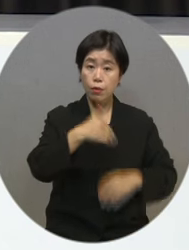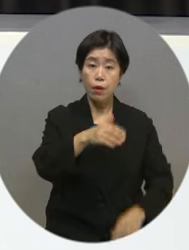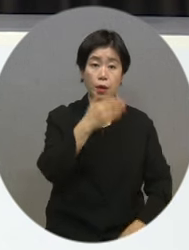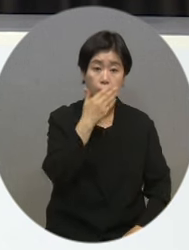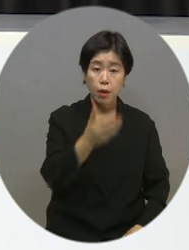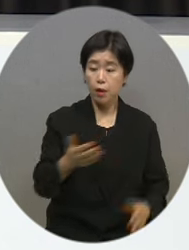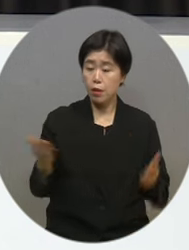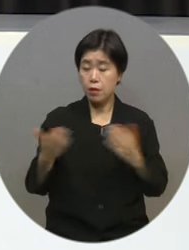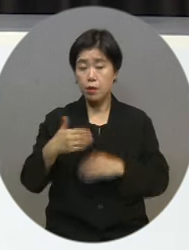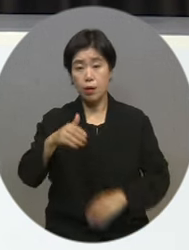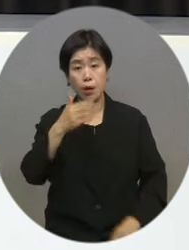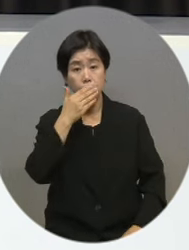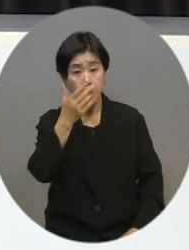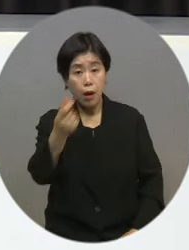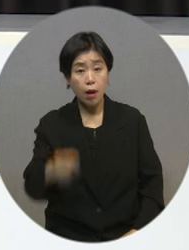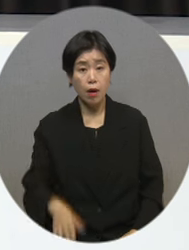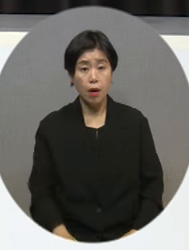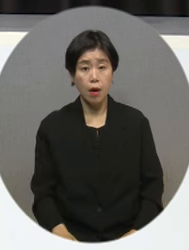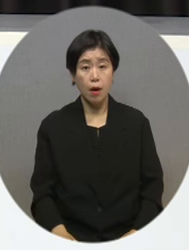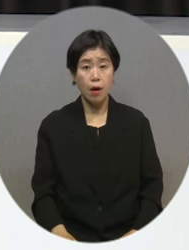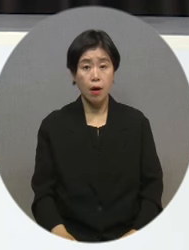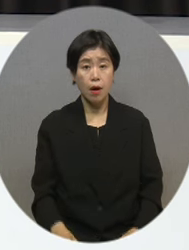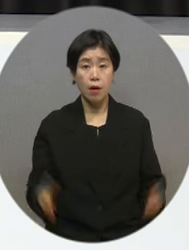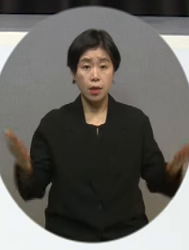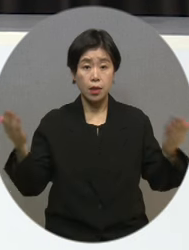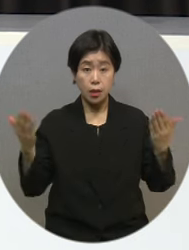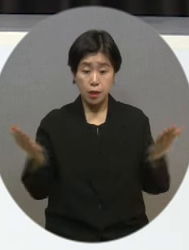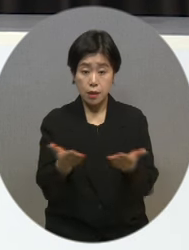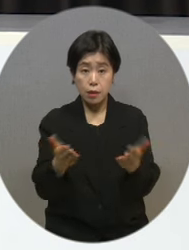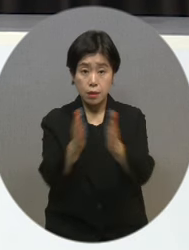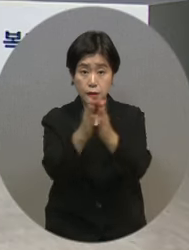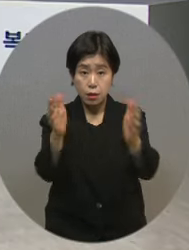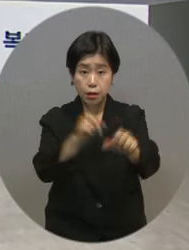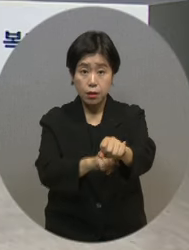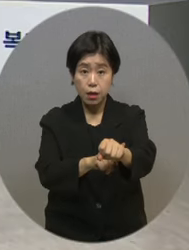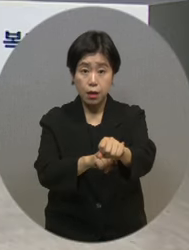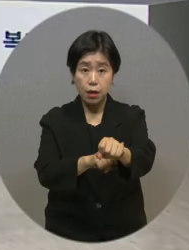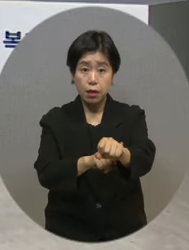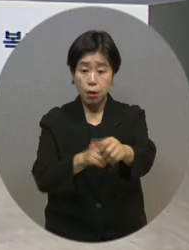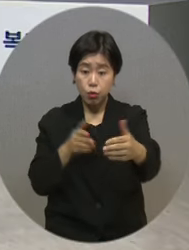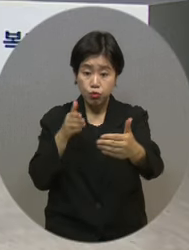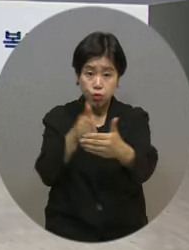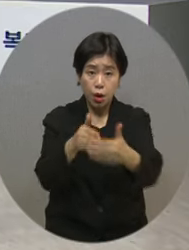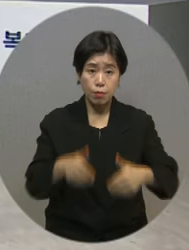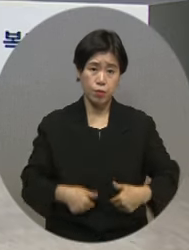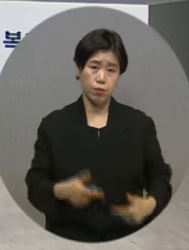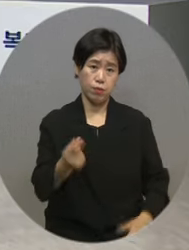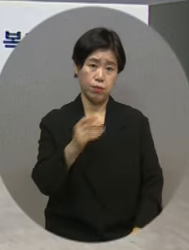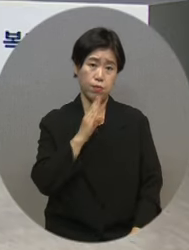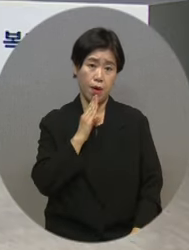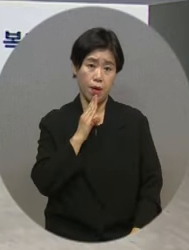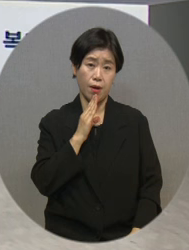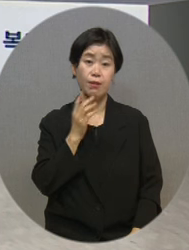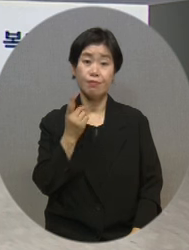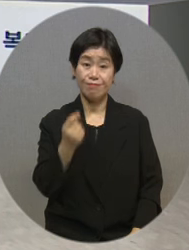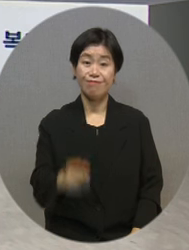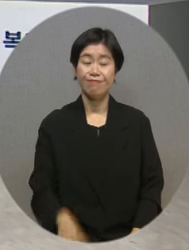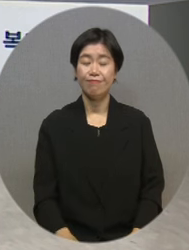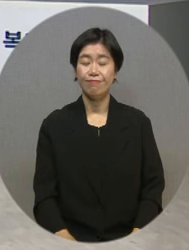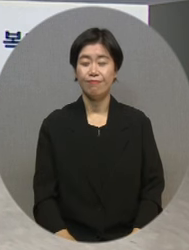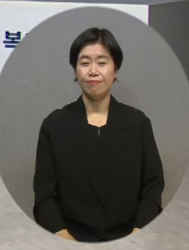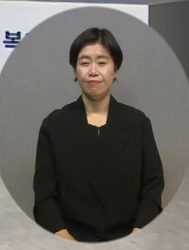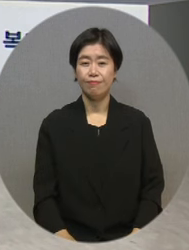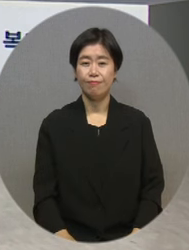가는 거잖아요. 출근 시간까지 가야 되잖아요. 그래서 교통약자 및 첫째가 이동편의 그거다. 증진법.